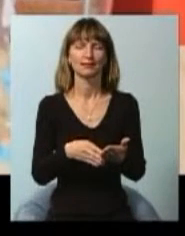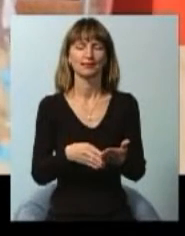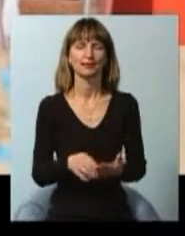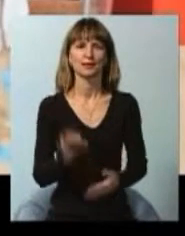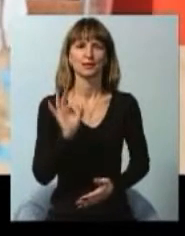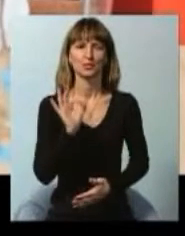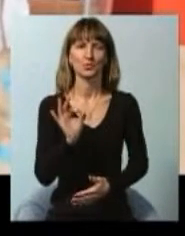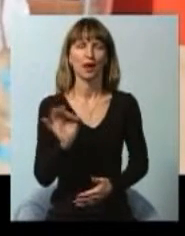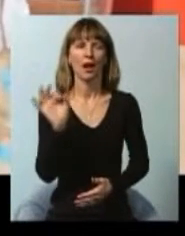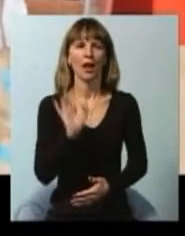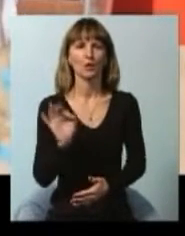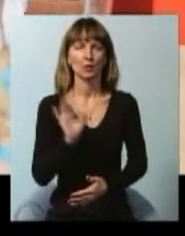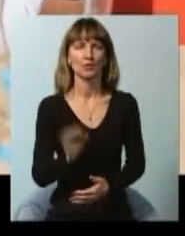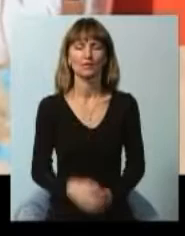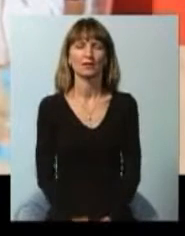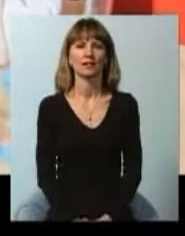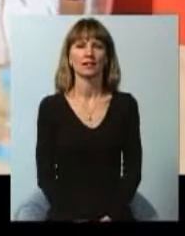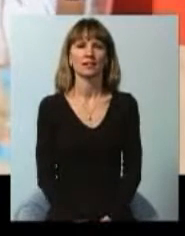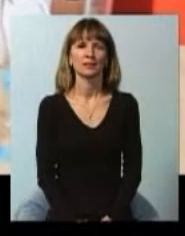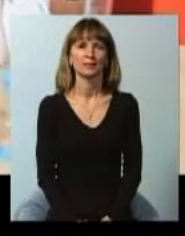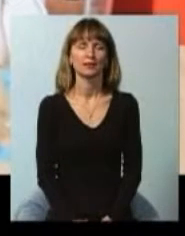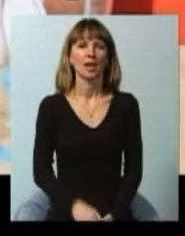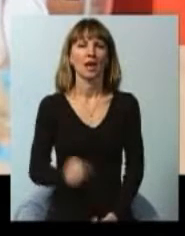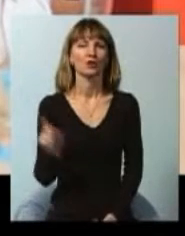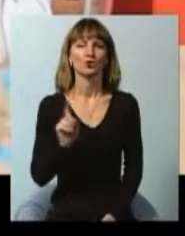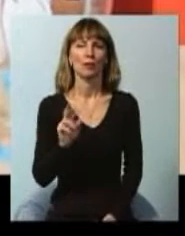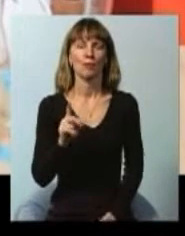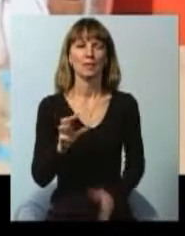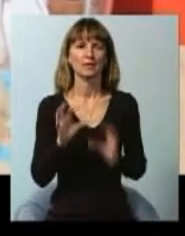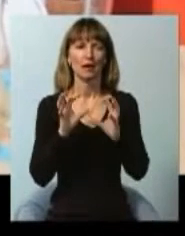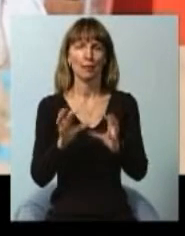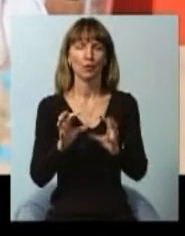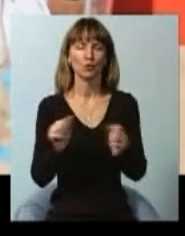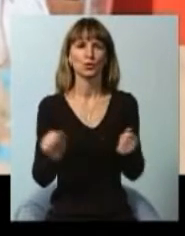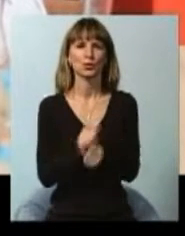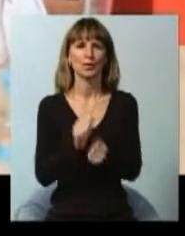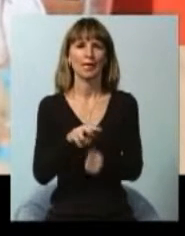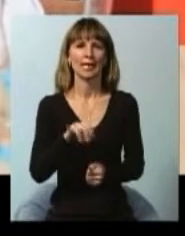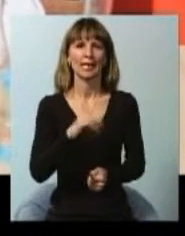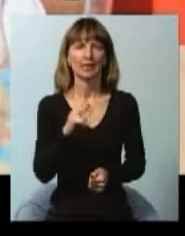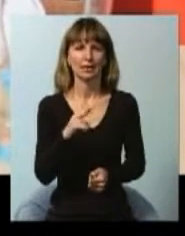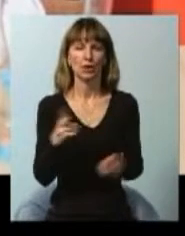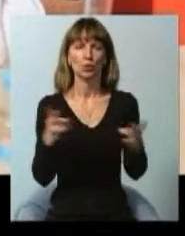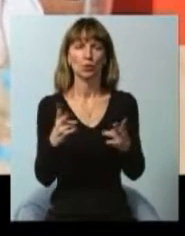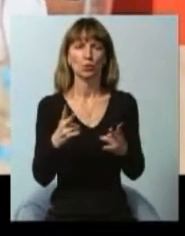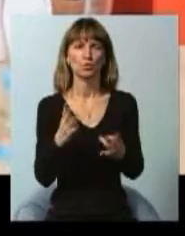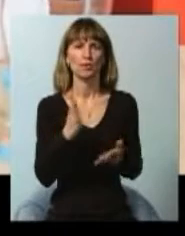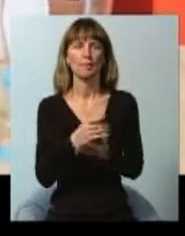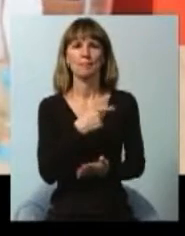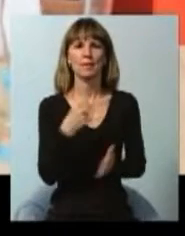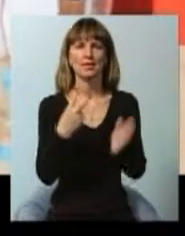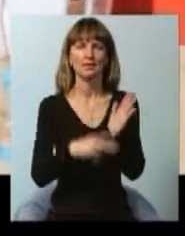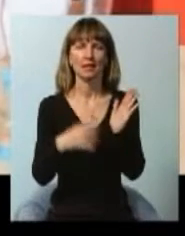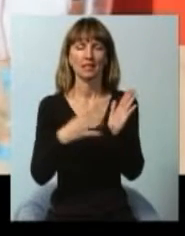30. Нуль градусів. А щоб заморозити сухий лід, потрібно мінус 79 градусів.